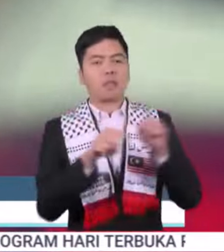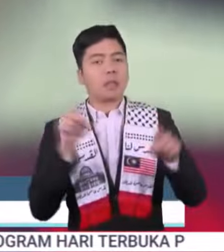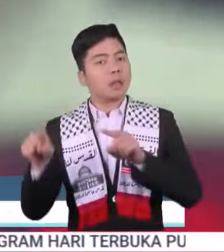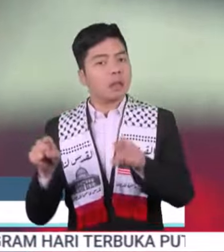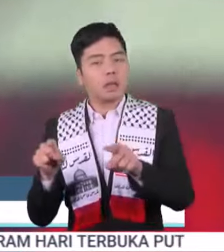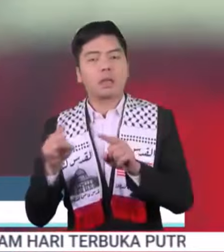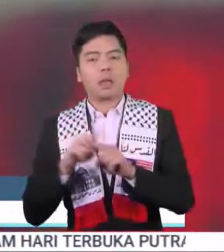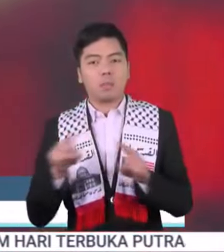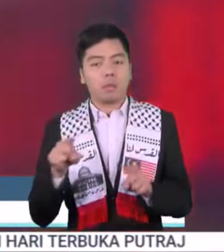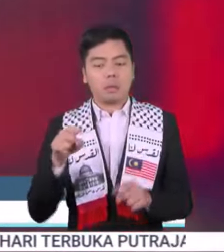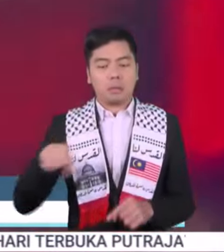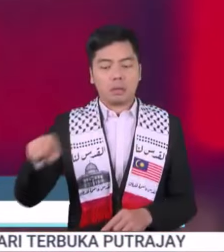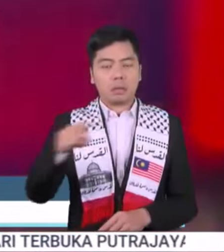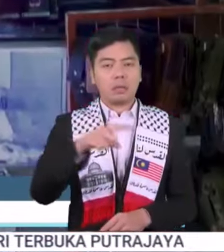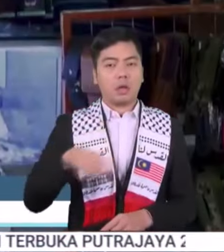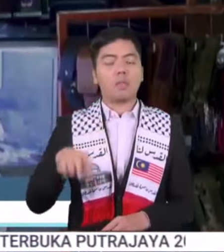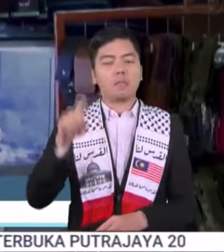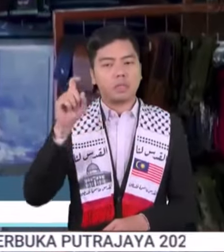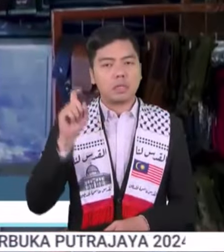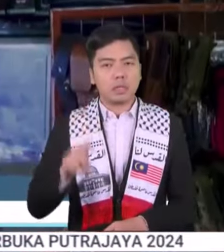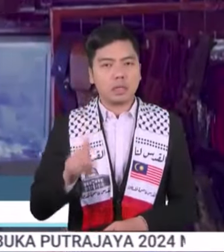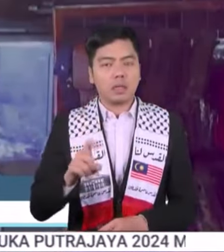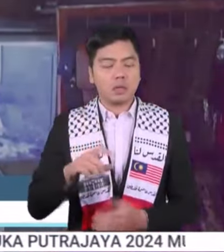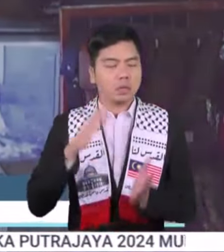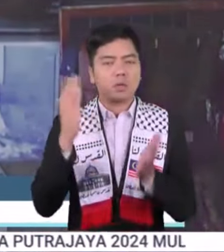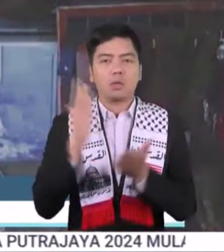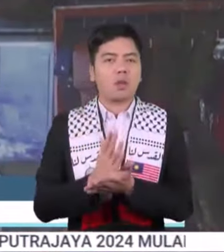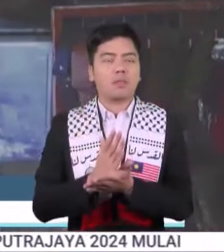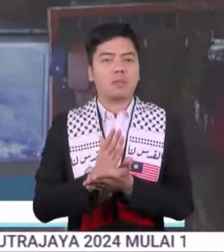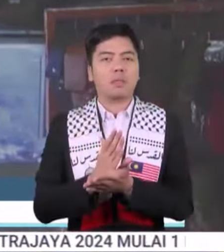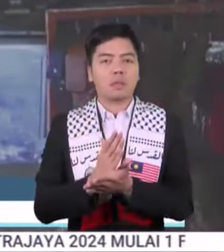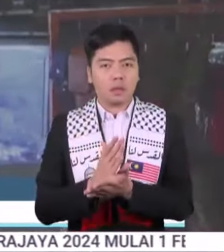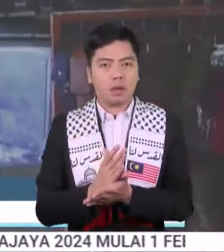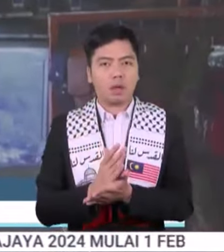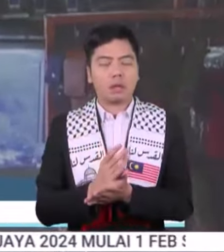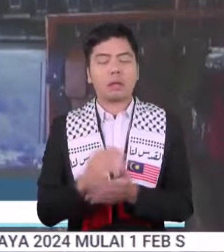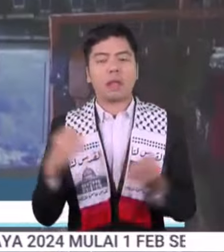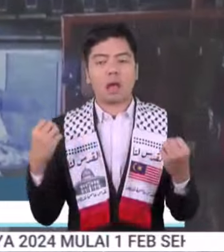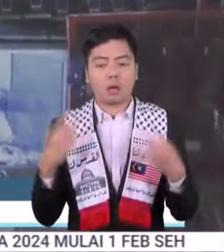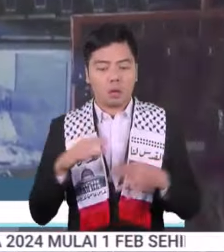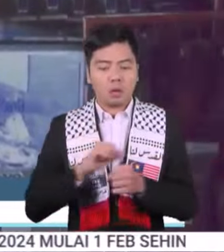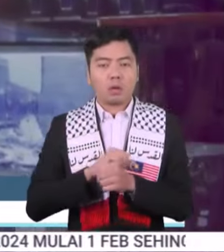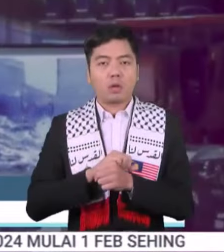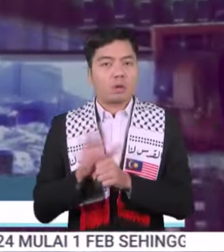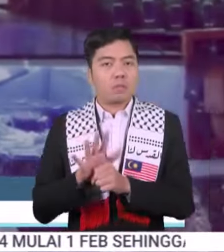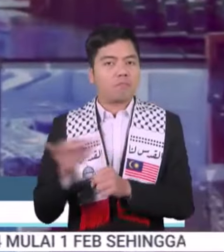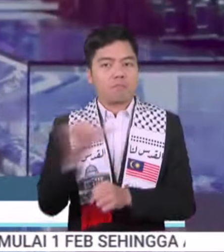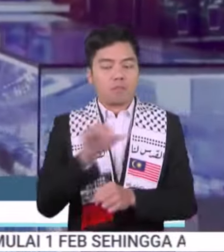Namun, parasit seperti ini harus dikekang segera sebelum menular ibarat wabak.